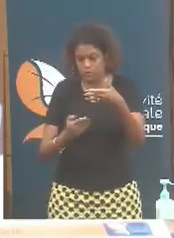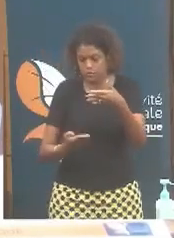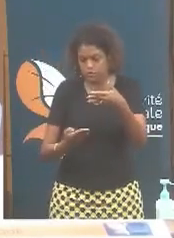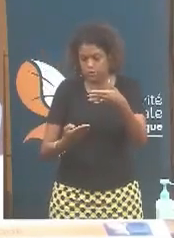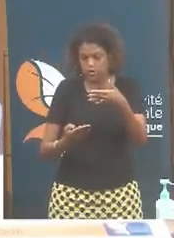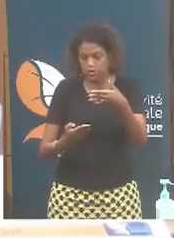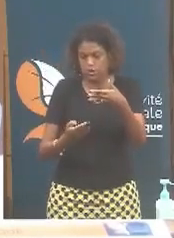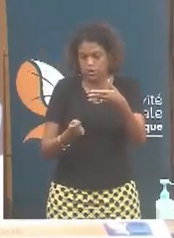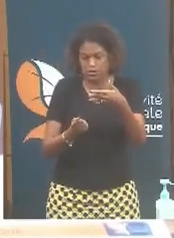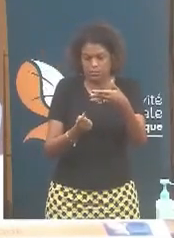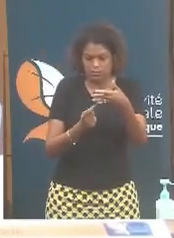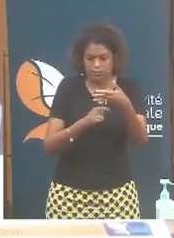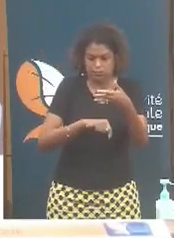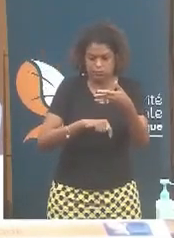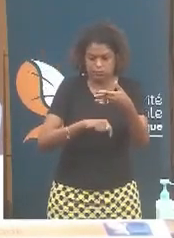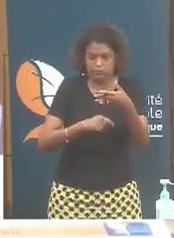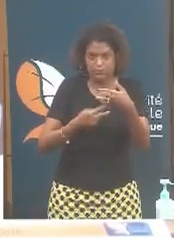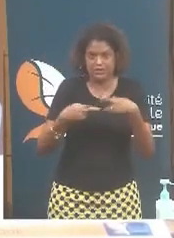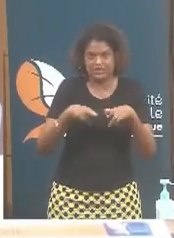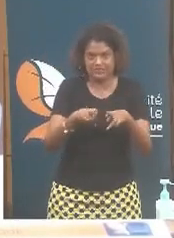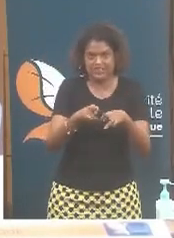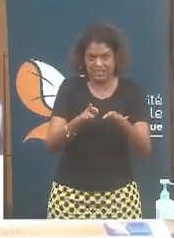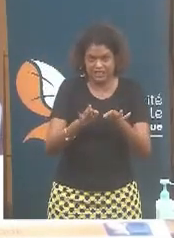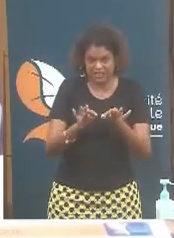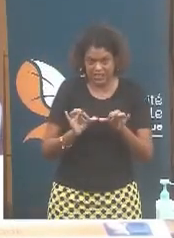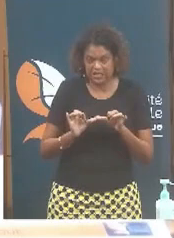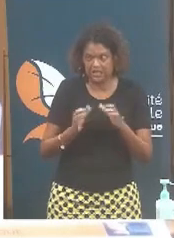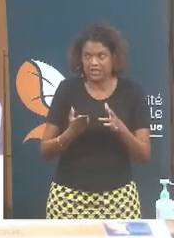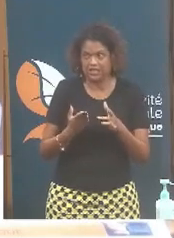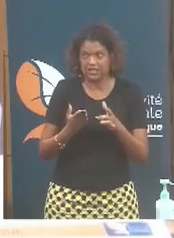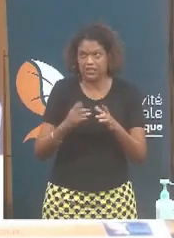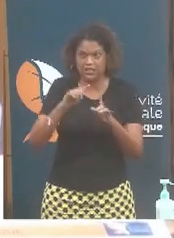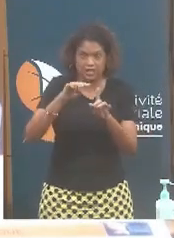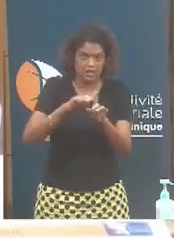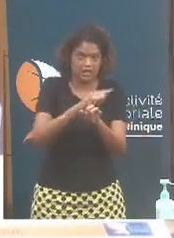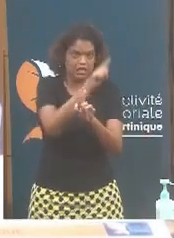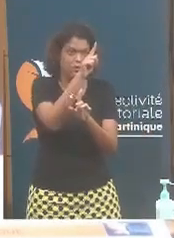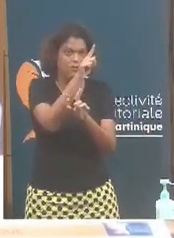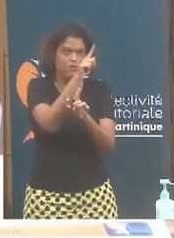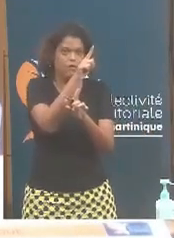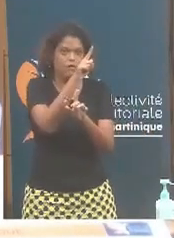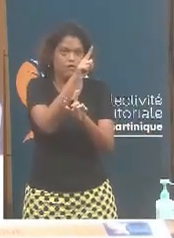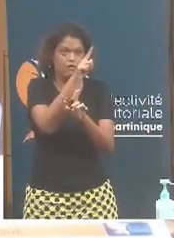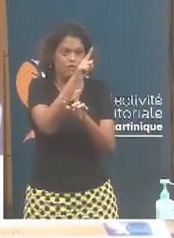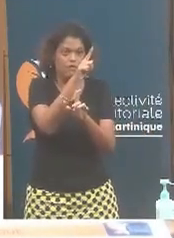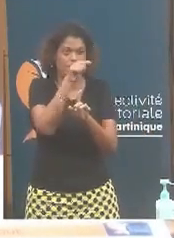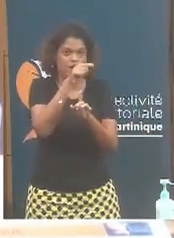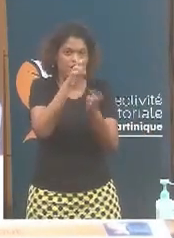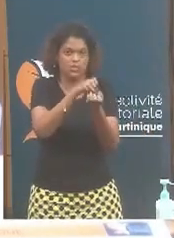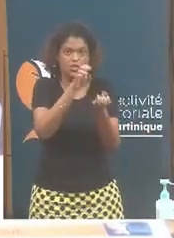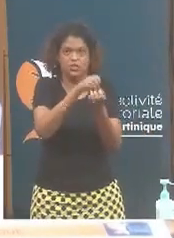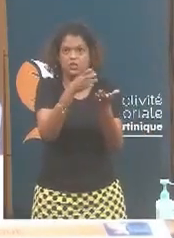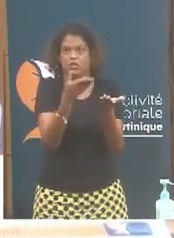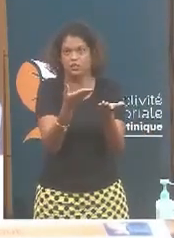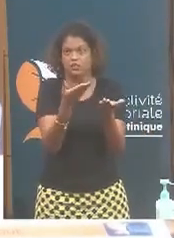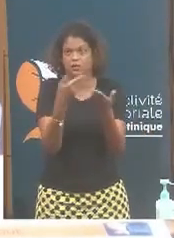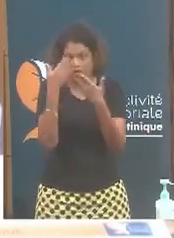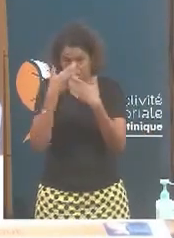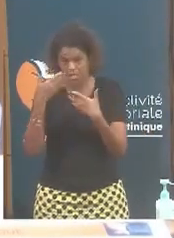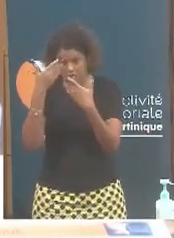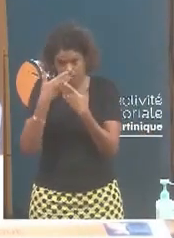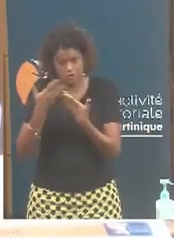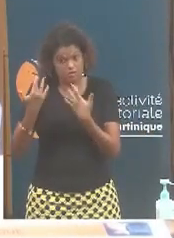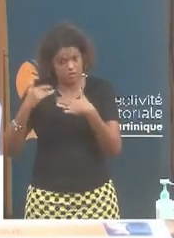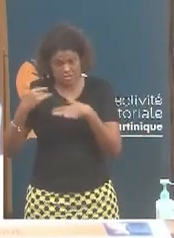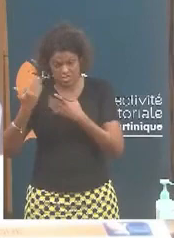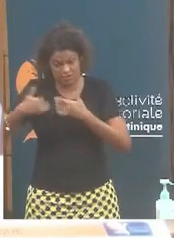Caraïbes, jusqu'à Rivière-Salée et le nord-ouest vers Shelcher. Cette étude a été menée,